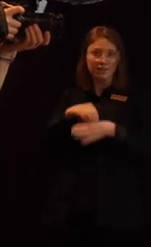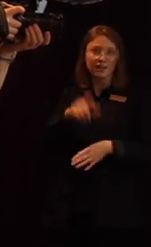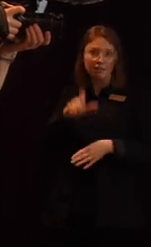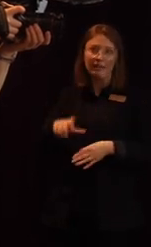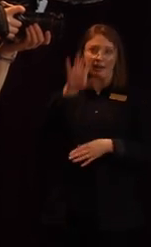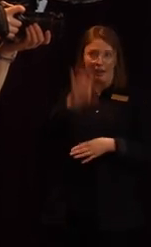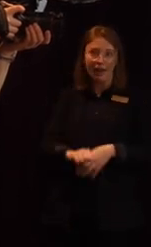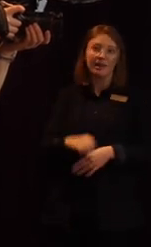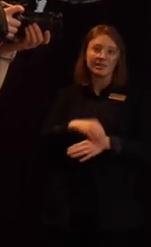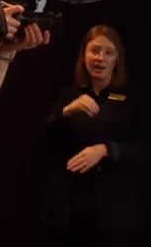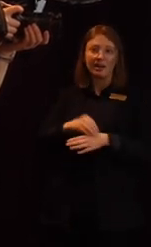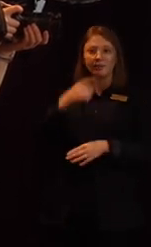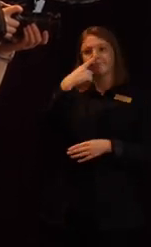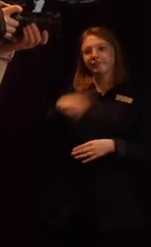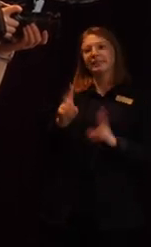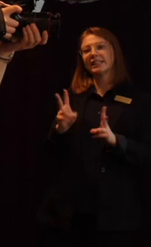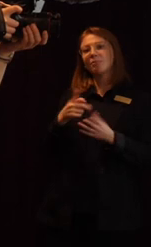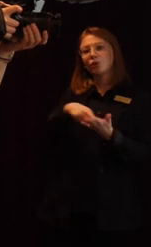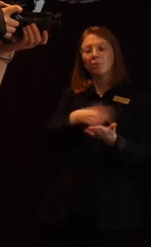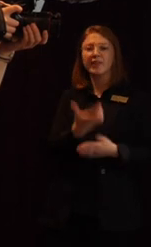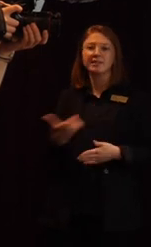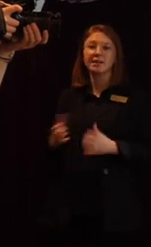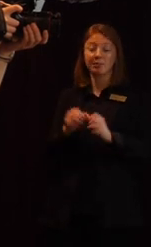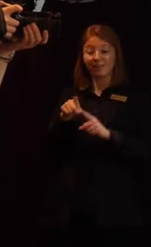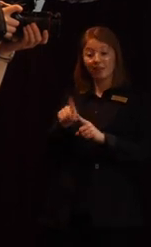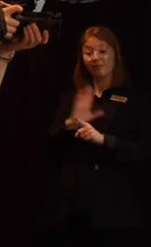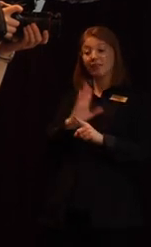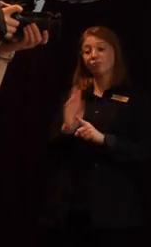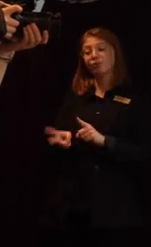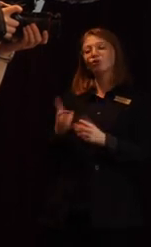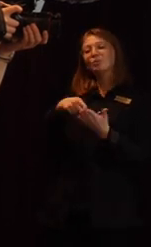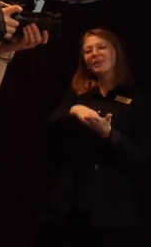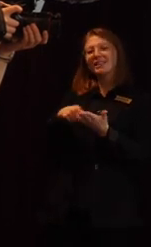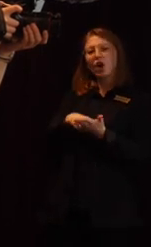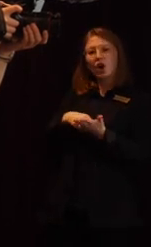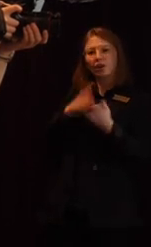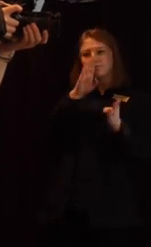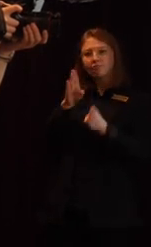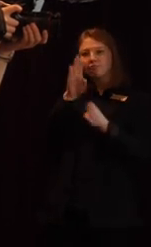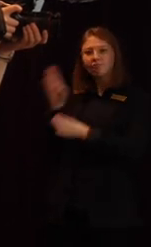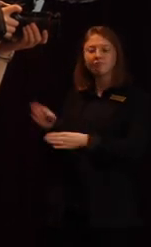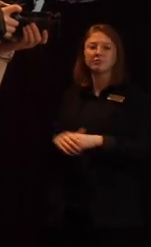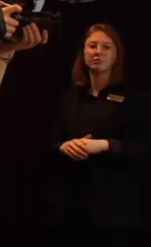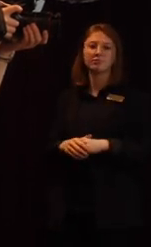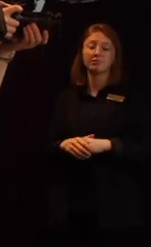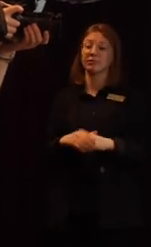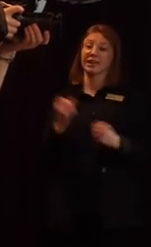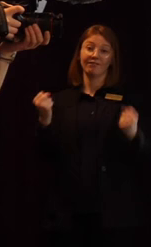hela landet som drabbas av samma cancer, men även där finns det specialiseringar. Så jag tänker det är ett viktigt arbete, att man också känner att